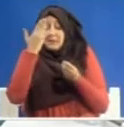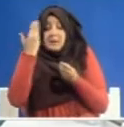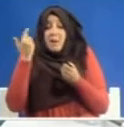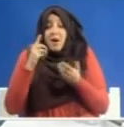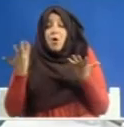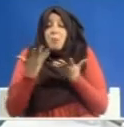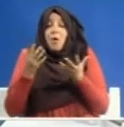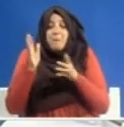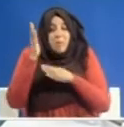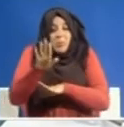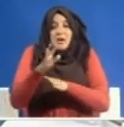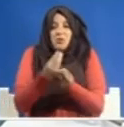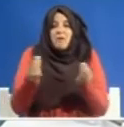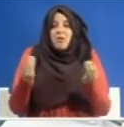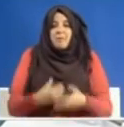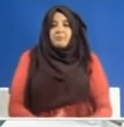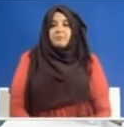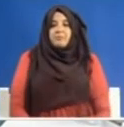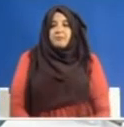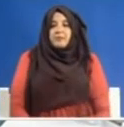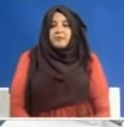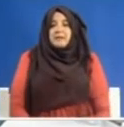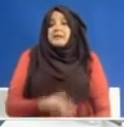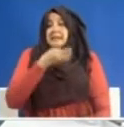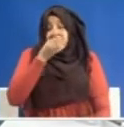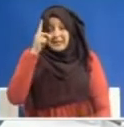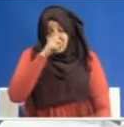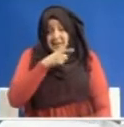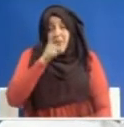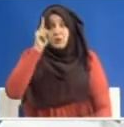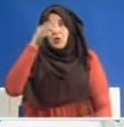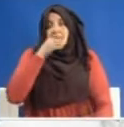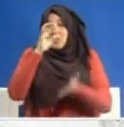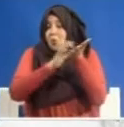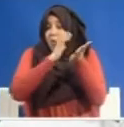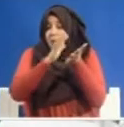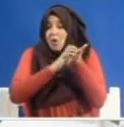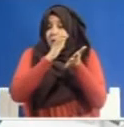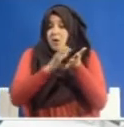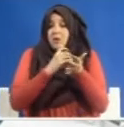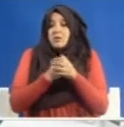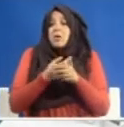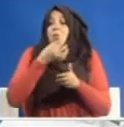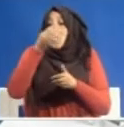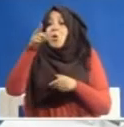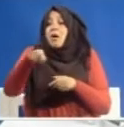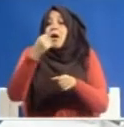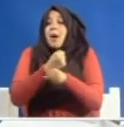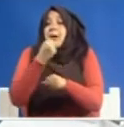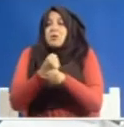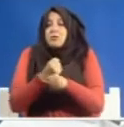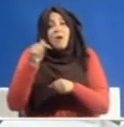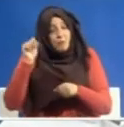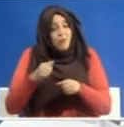فأعتقد للختام يعني الأمر صعب، وربنا قال في القرآن الكريم وقل اعملوا، فالعمل هذا